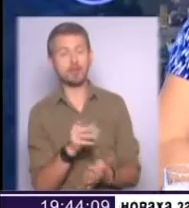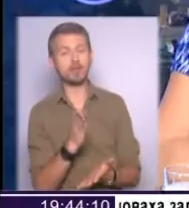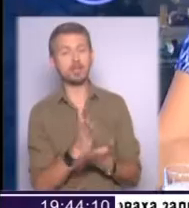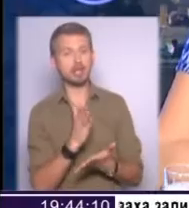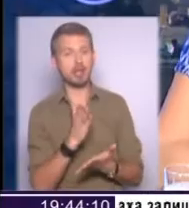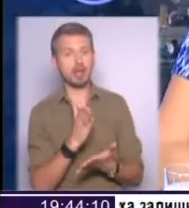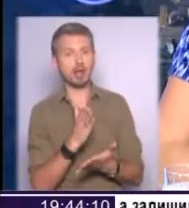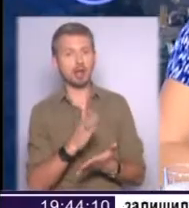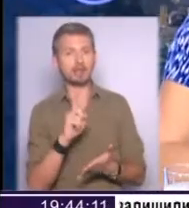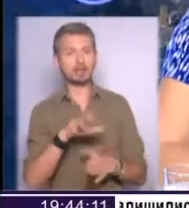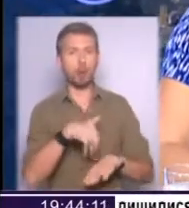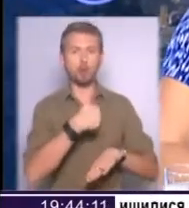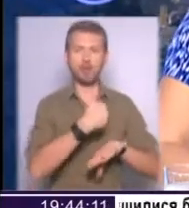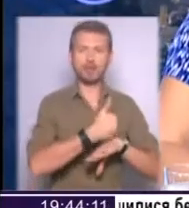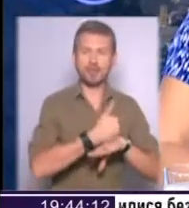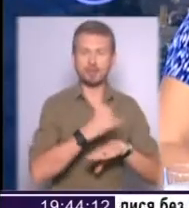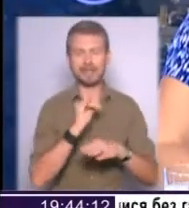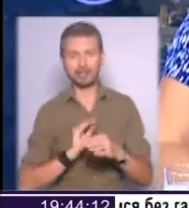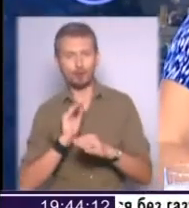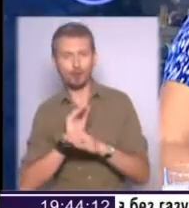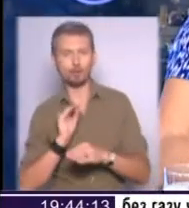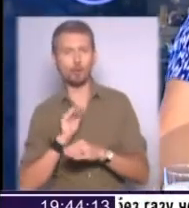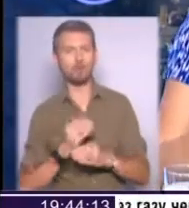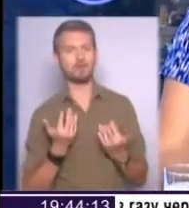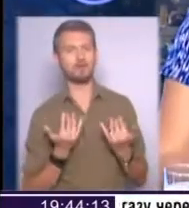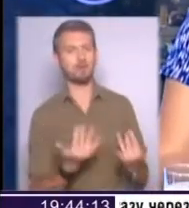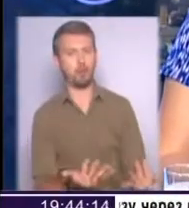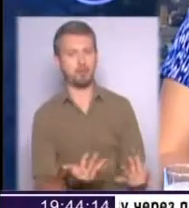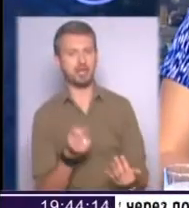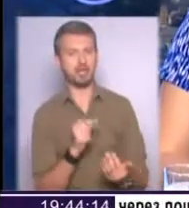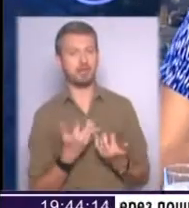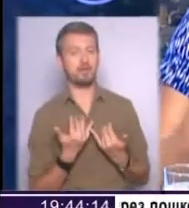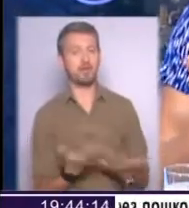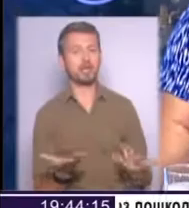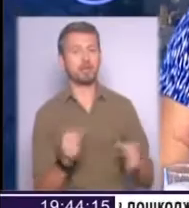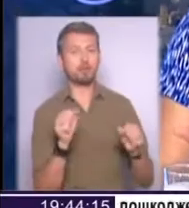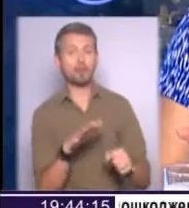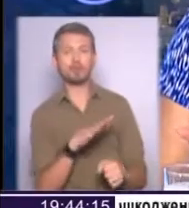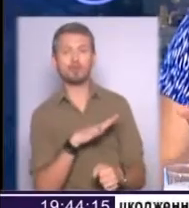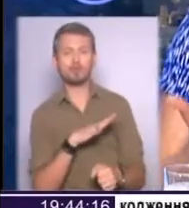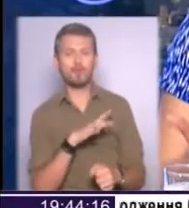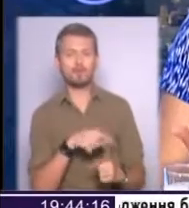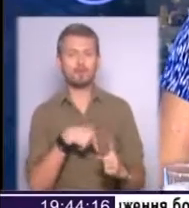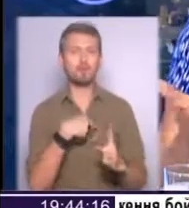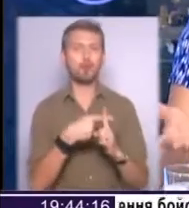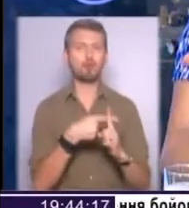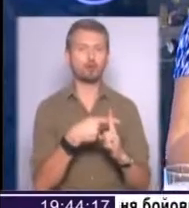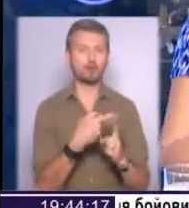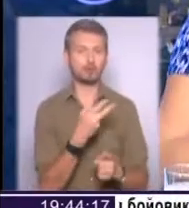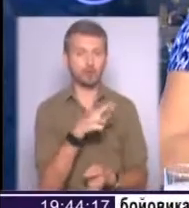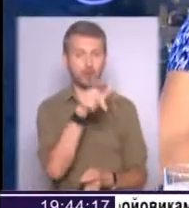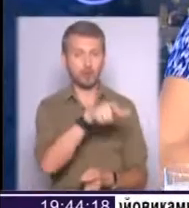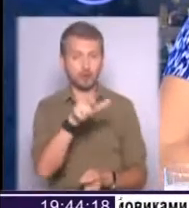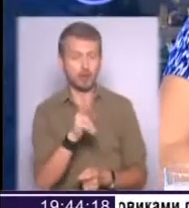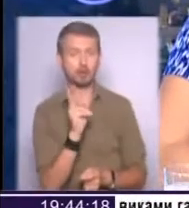з головними і додатковими вимогами, тобто з тими вимогами, які можуть бути бонусом для людей, які